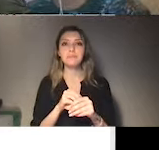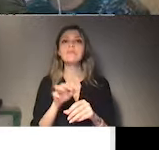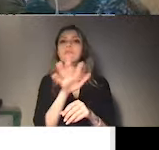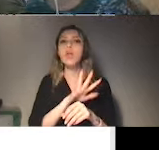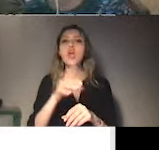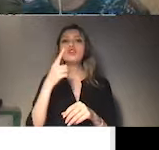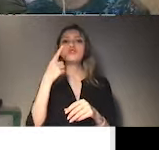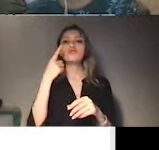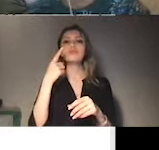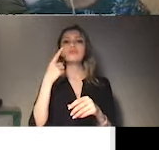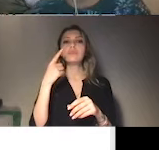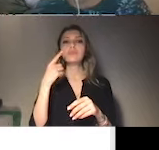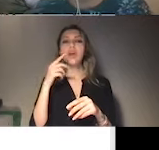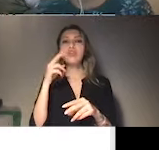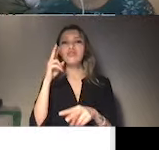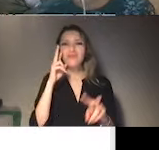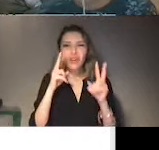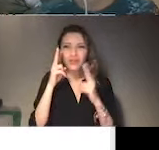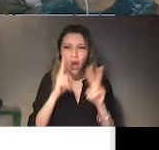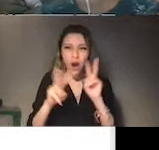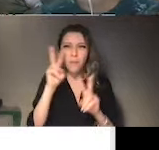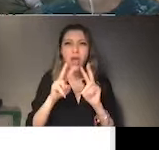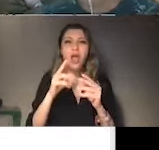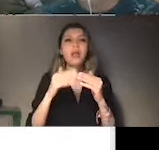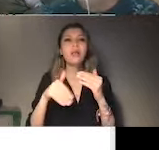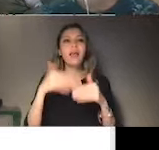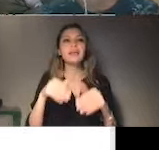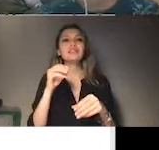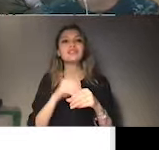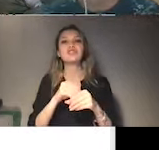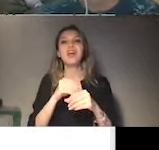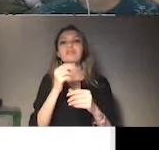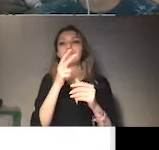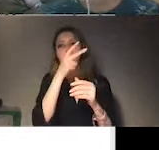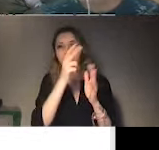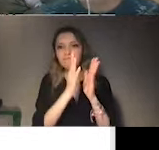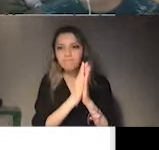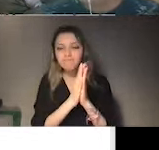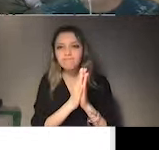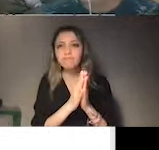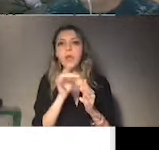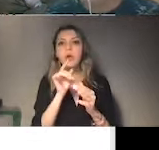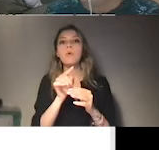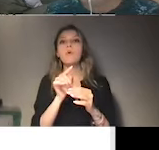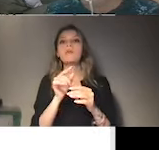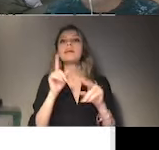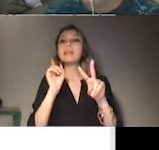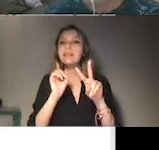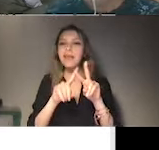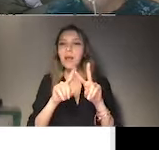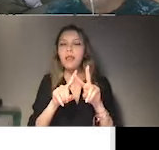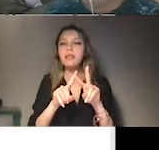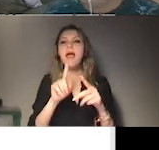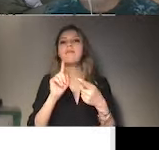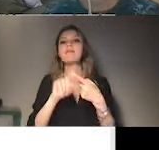arkadaşlarımdan özür diliyorum. Aslında bir şema var burada. Bu şema tamamen hem Nicoletta'nın anlattığı süreci hem de Türkiye'nin